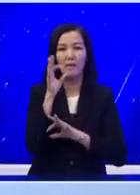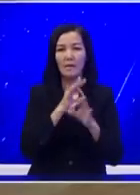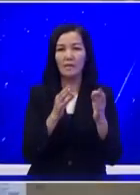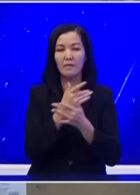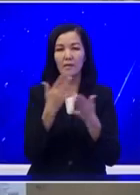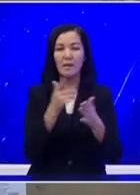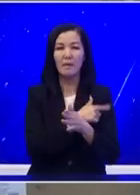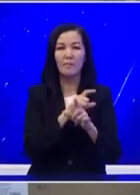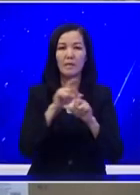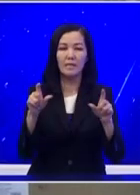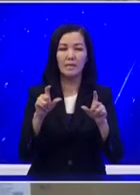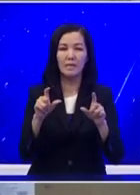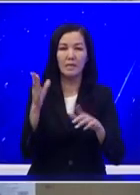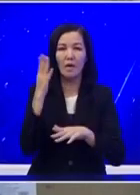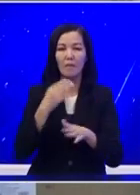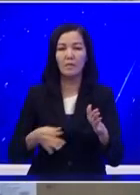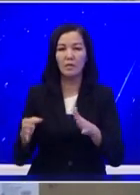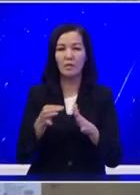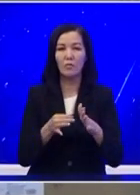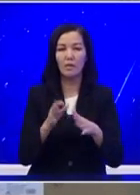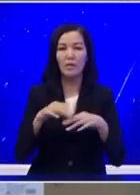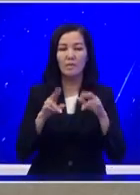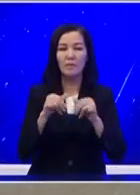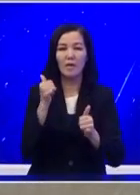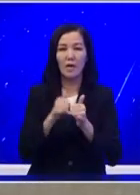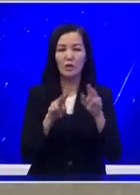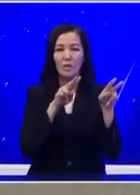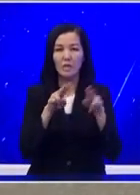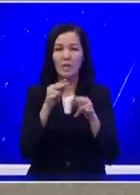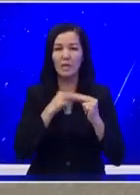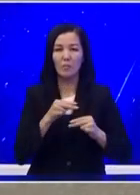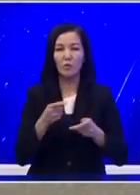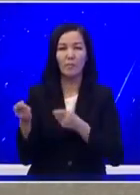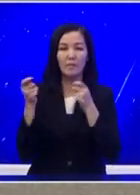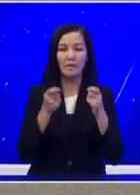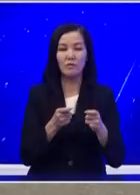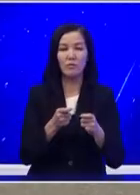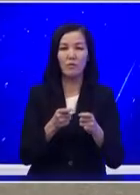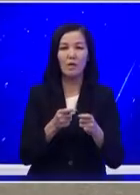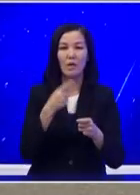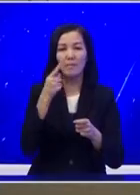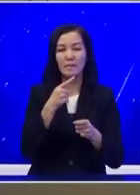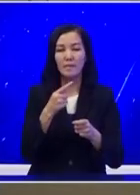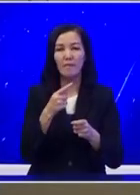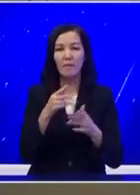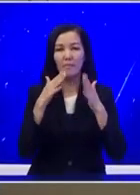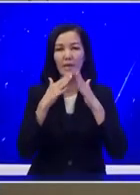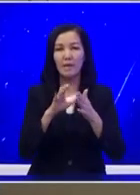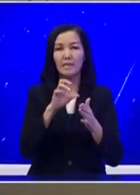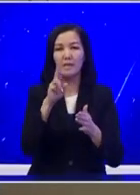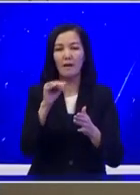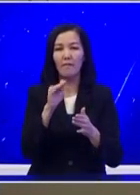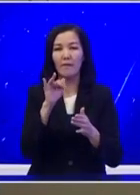в медицинские организации области. Потому специалисты ежедневно следят за работой поставщиков. Так, по словам сотрудников склада СК